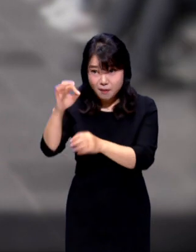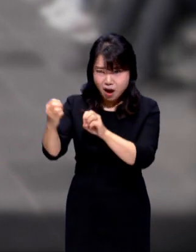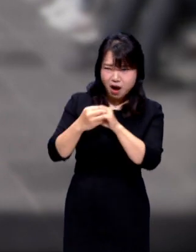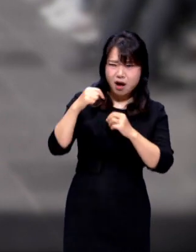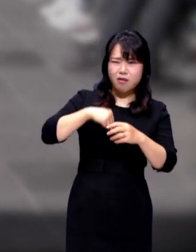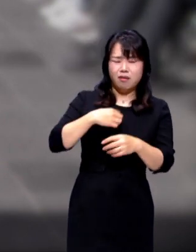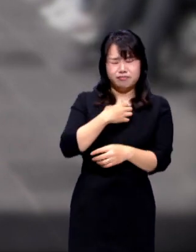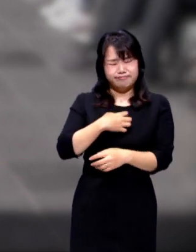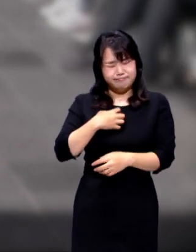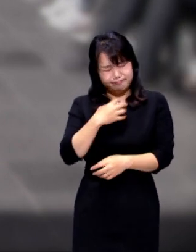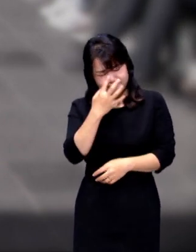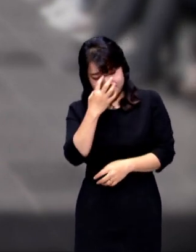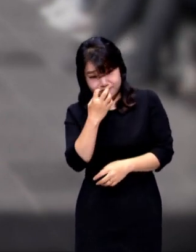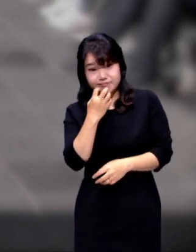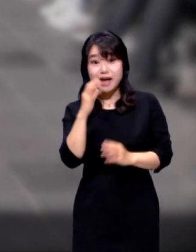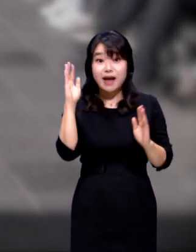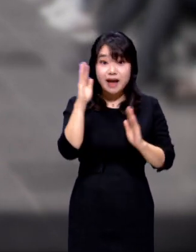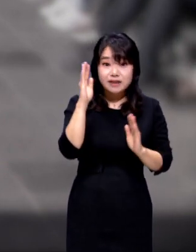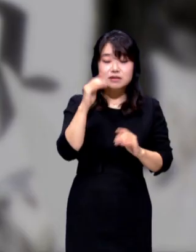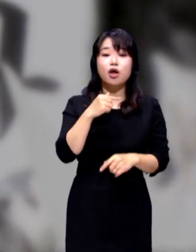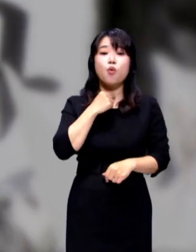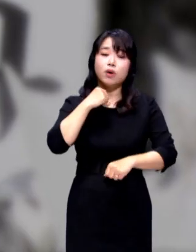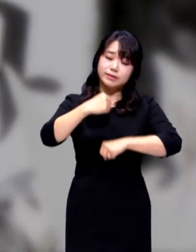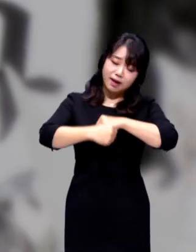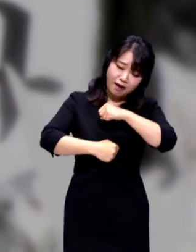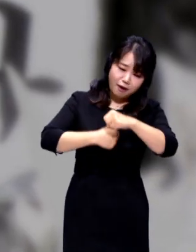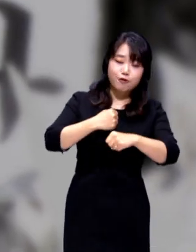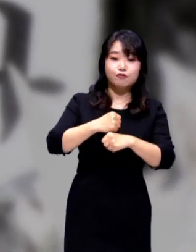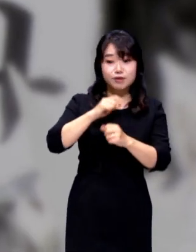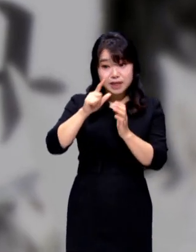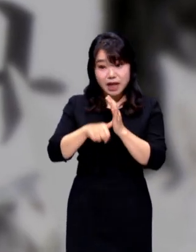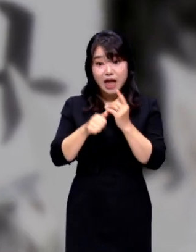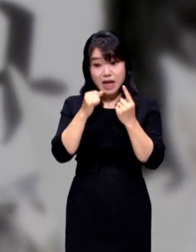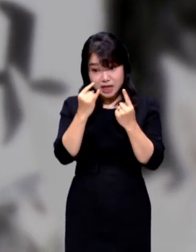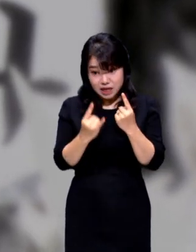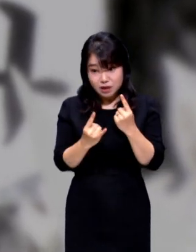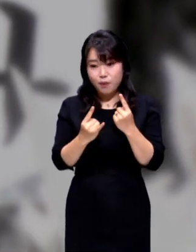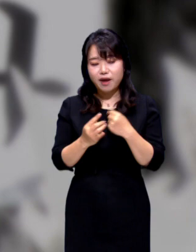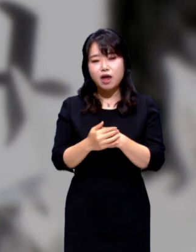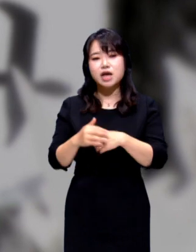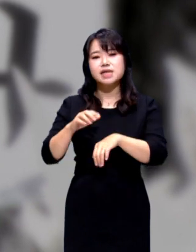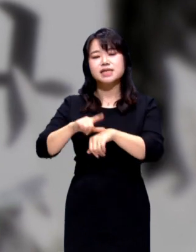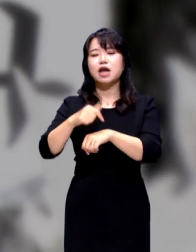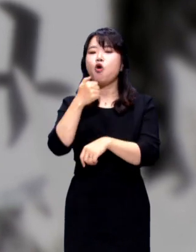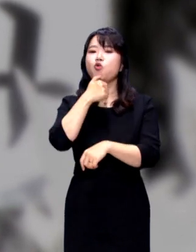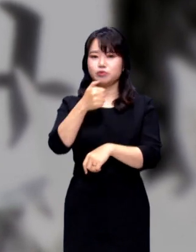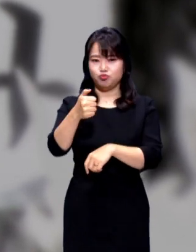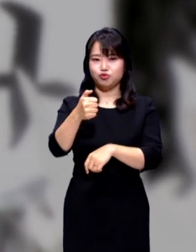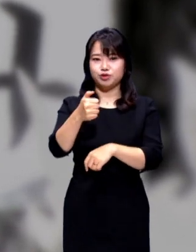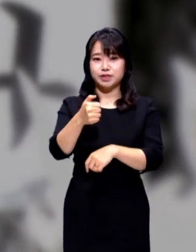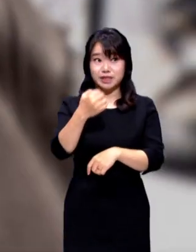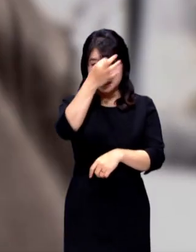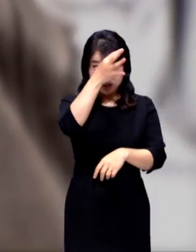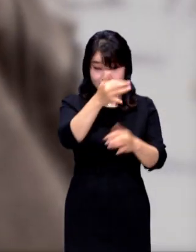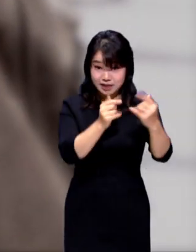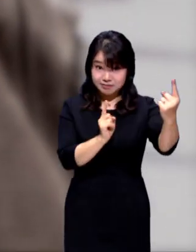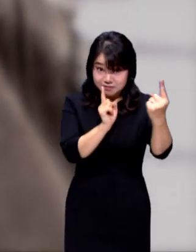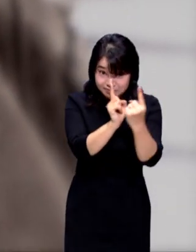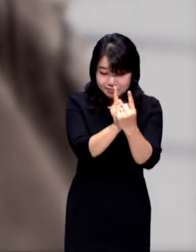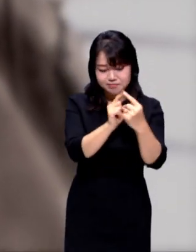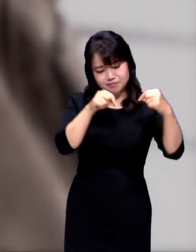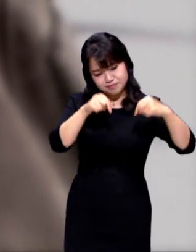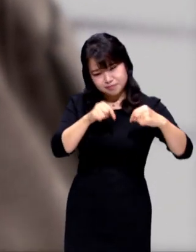힘들어하는 청소년들을 위해 원하는 시간에 1회 50분씩 전문가 대면 상담을